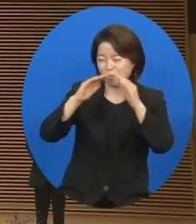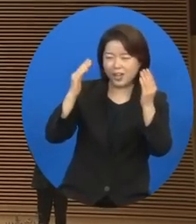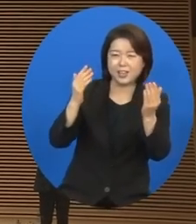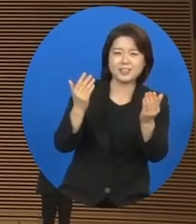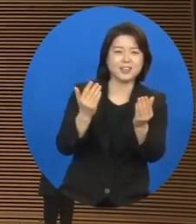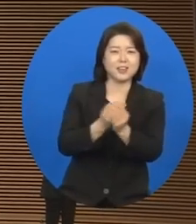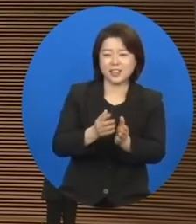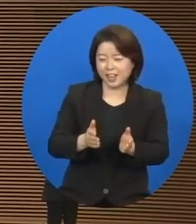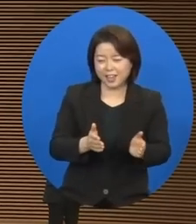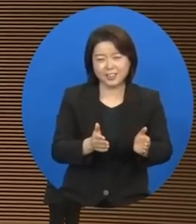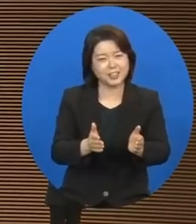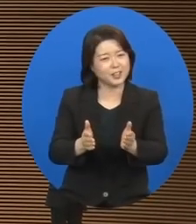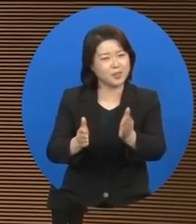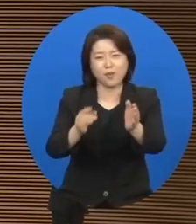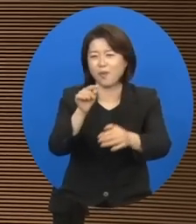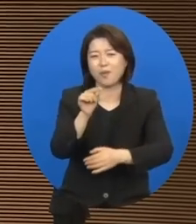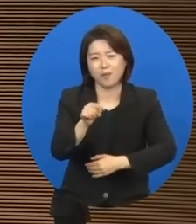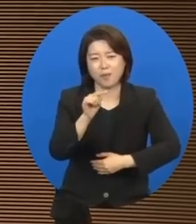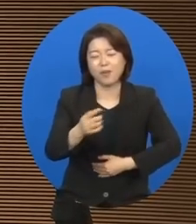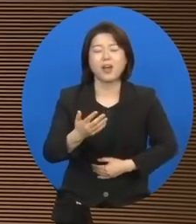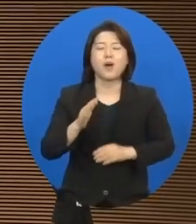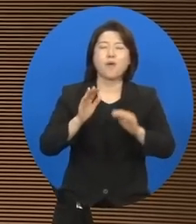가장 완전한 길로